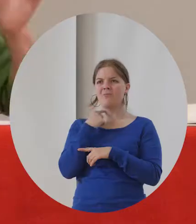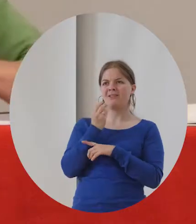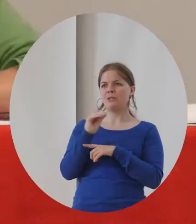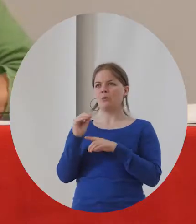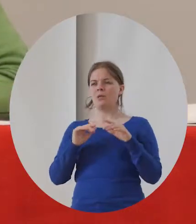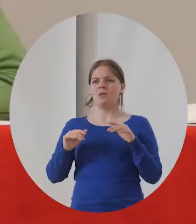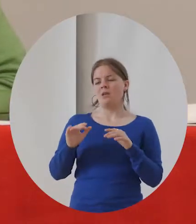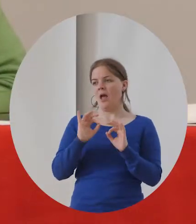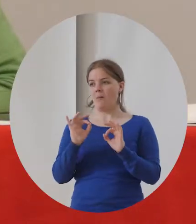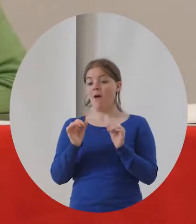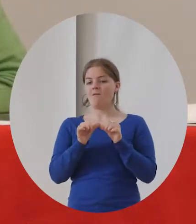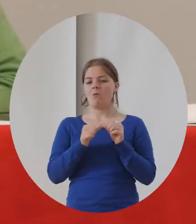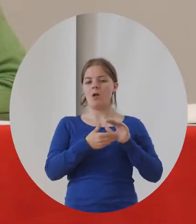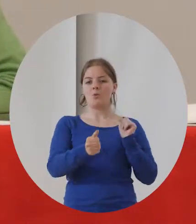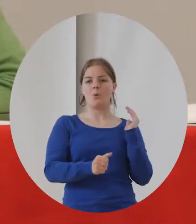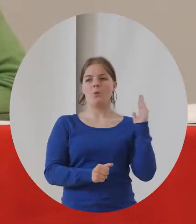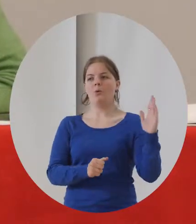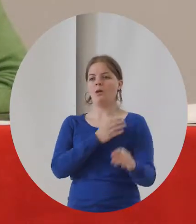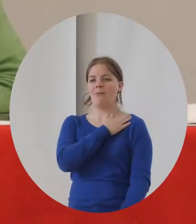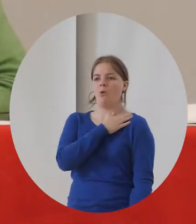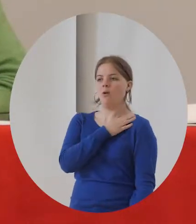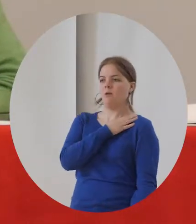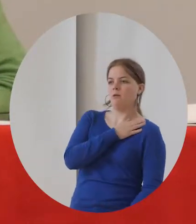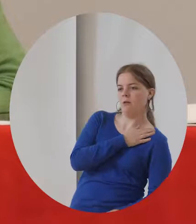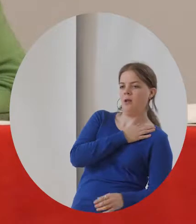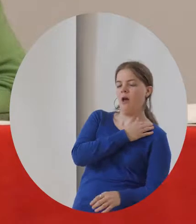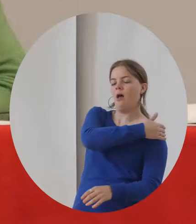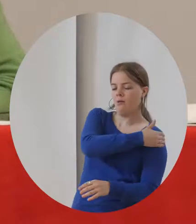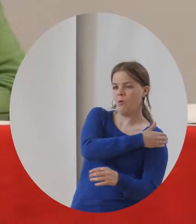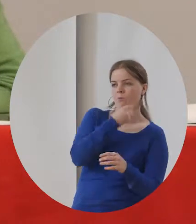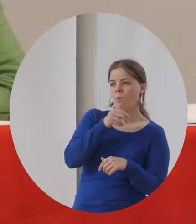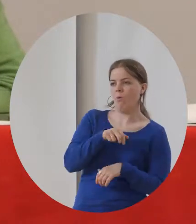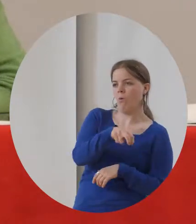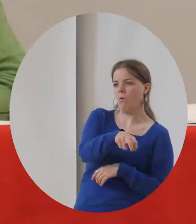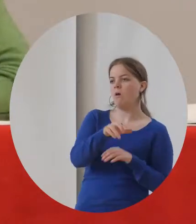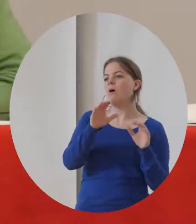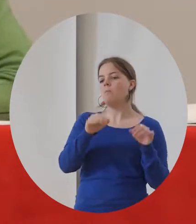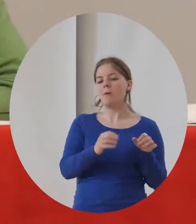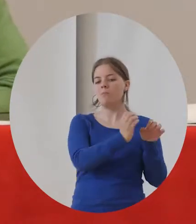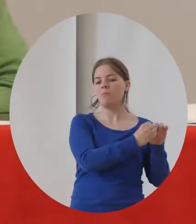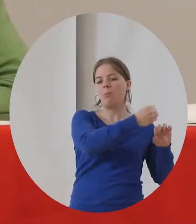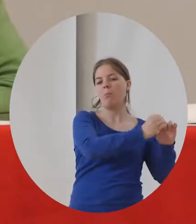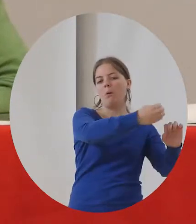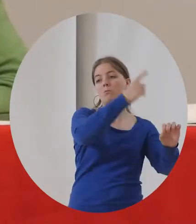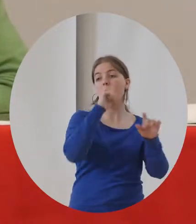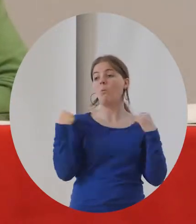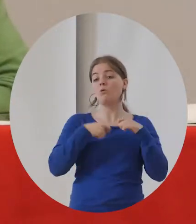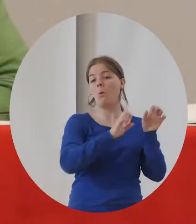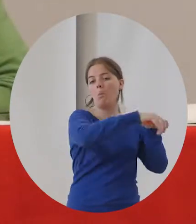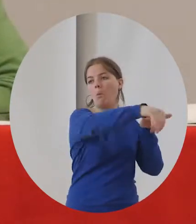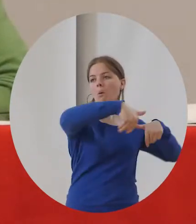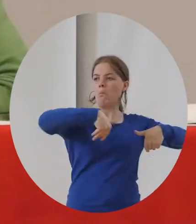insécurisés, vont appuyer leur épaule le long du mur, même s'il y a des porte-manteaux, ça ne fait rien, il faut qu'ils soient